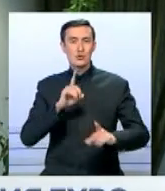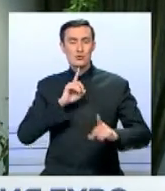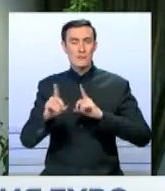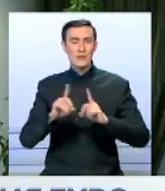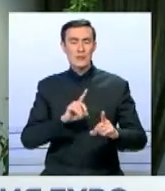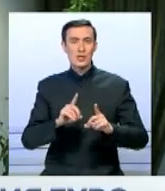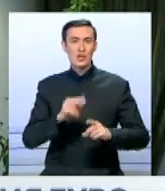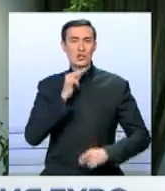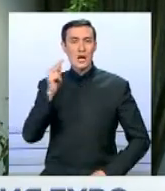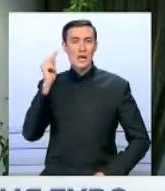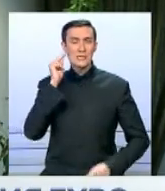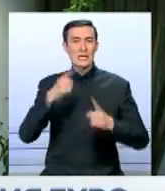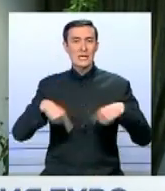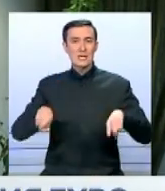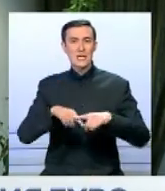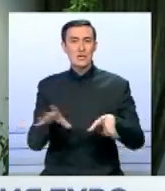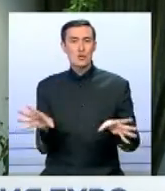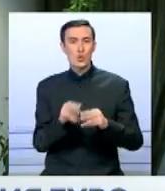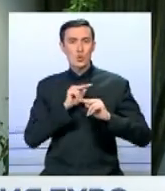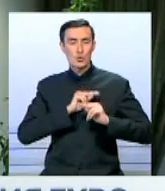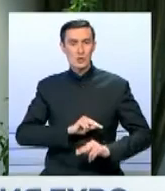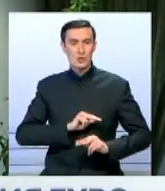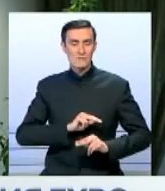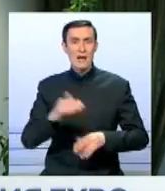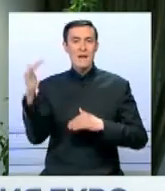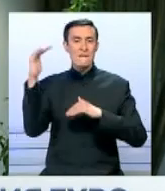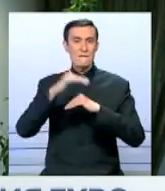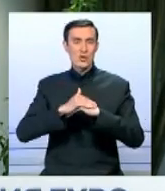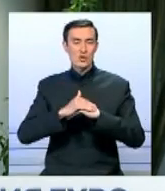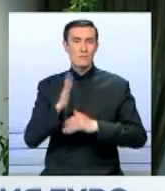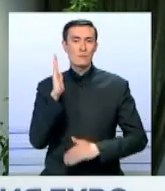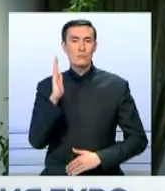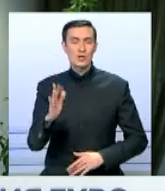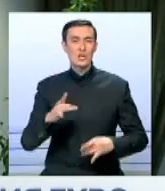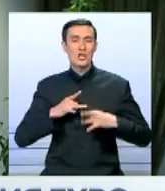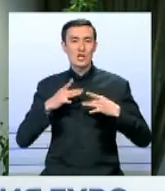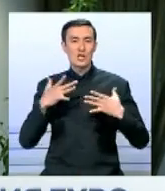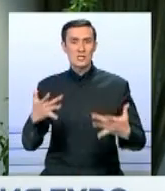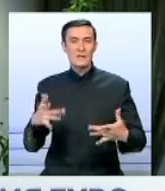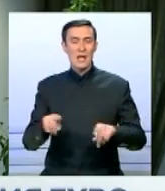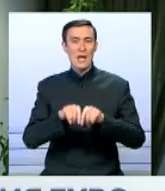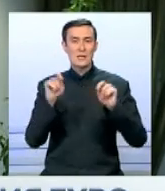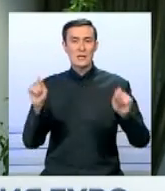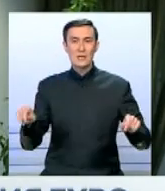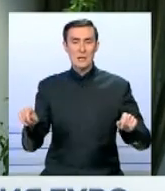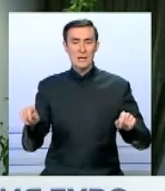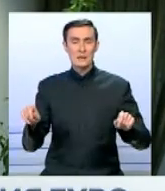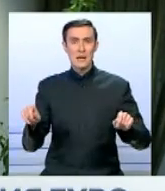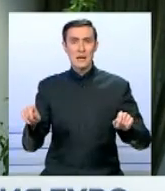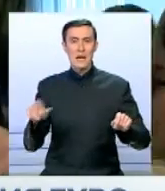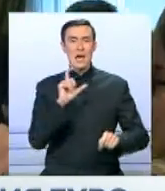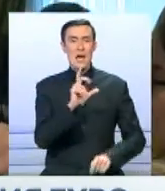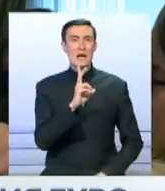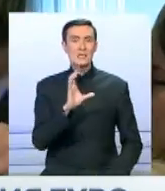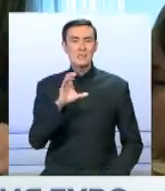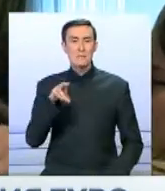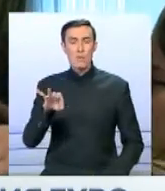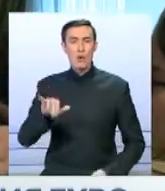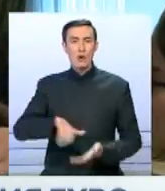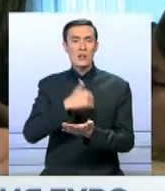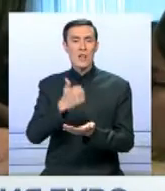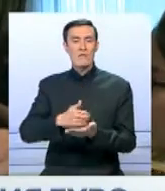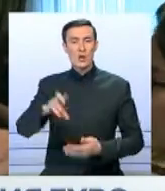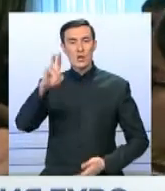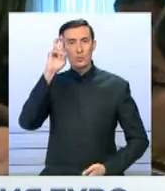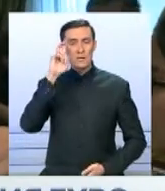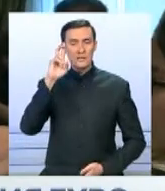организации сотрудничества, уже вечером состоится торжественное открытие Экспо. Главы